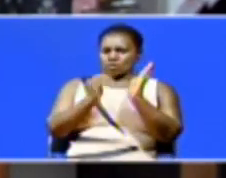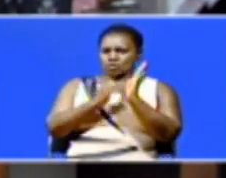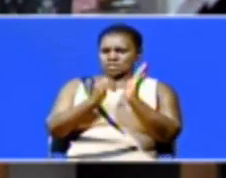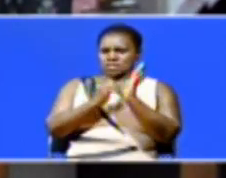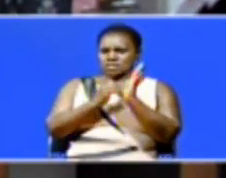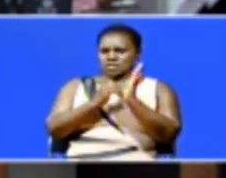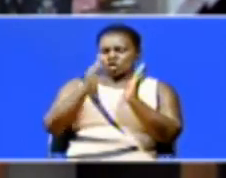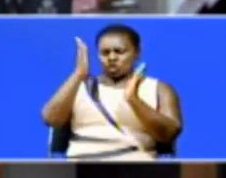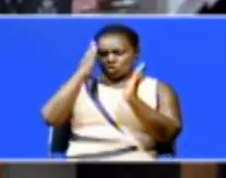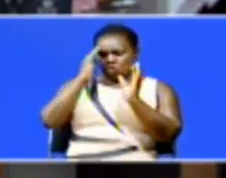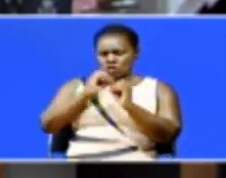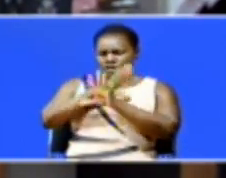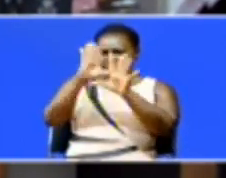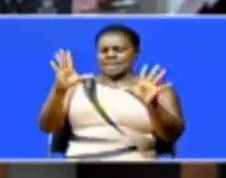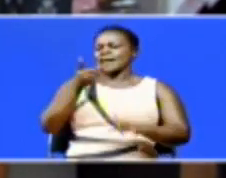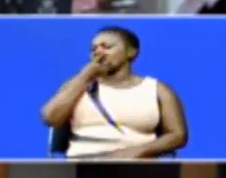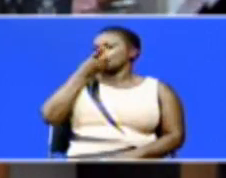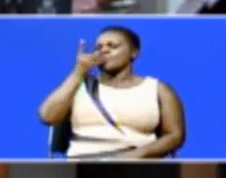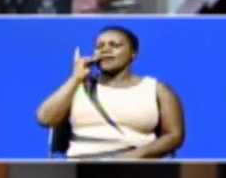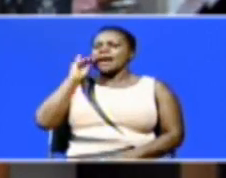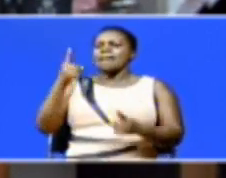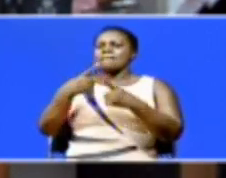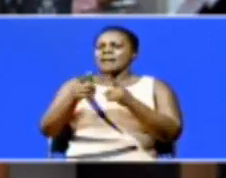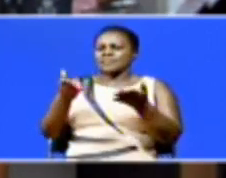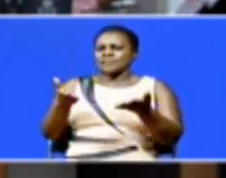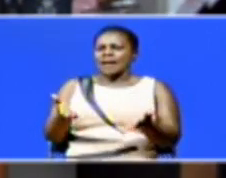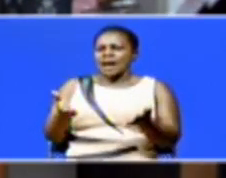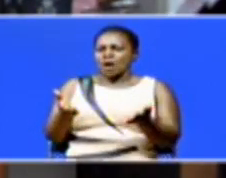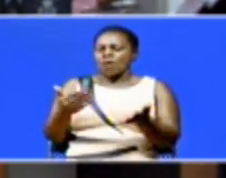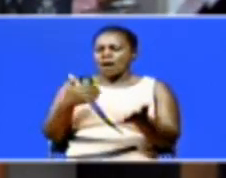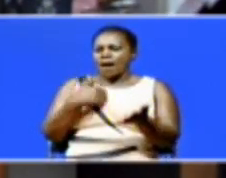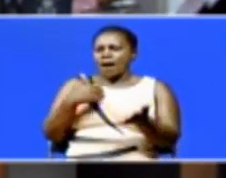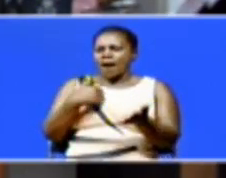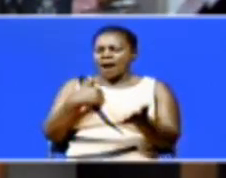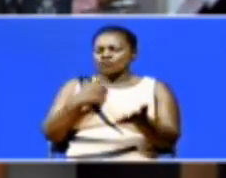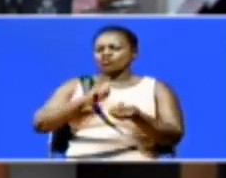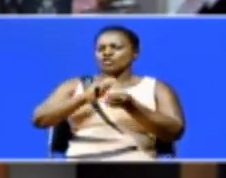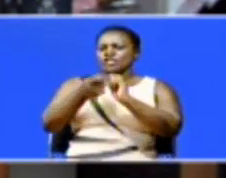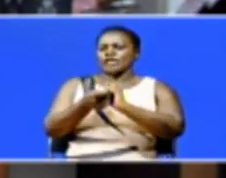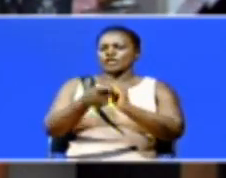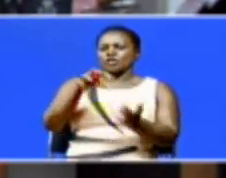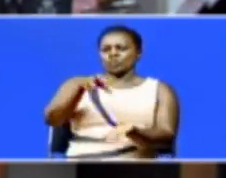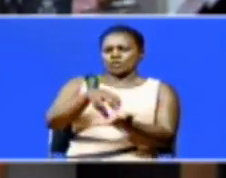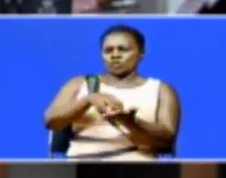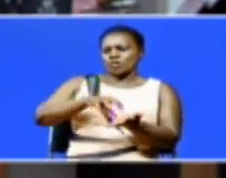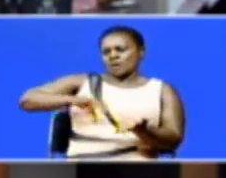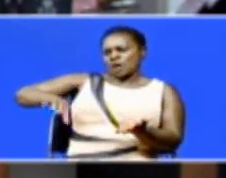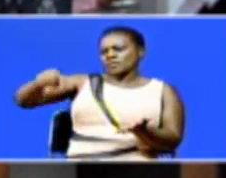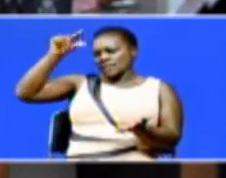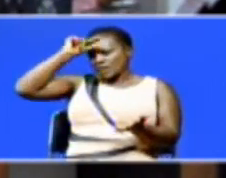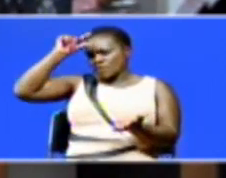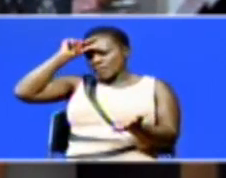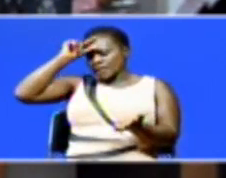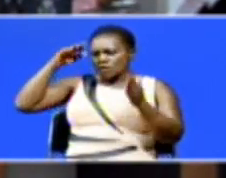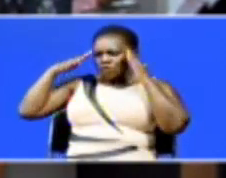Ukambani hufahamika kwa ukame. Lakini sasa wakaazi wanajumuika kwenye mbio za kuondoa taswira hii. Serikali ya kaunti pia